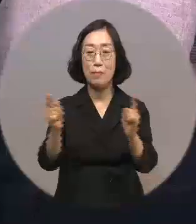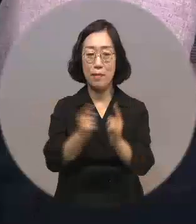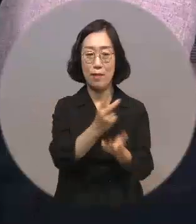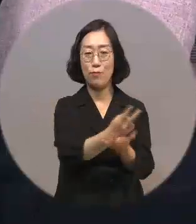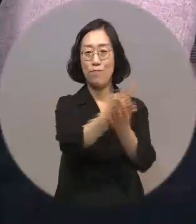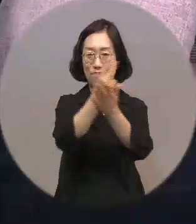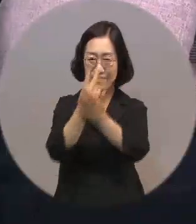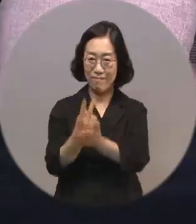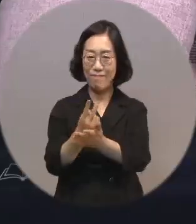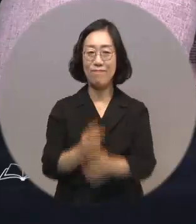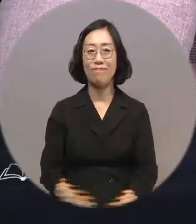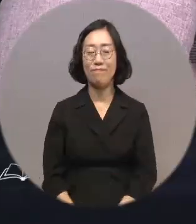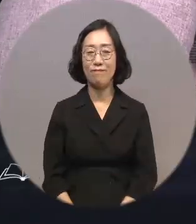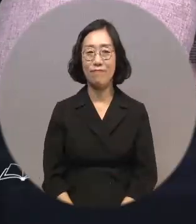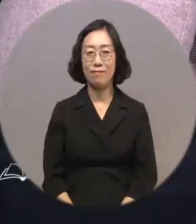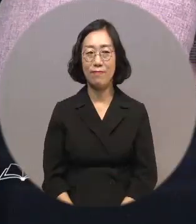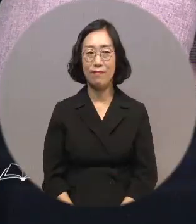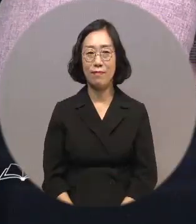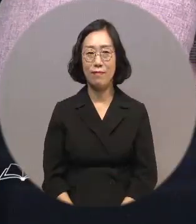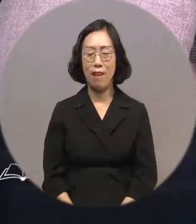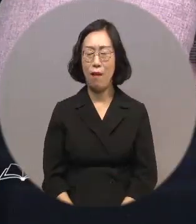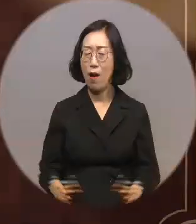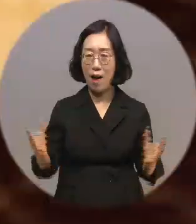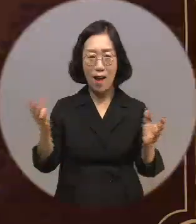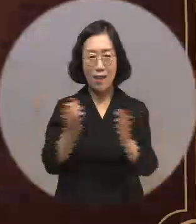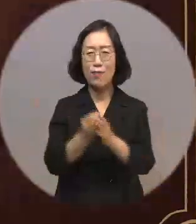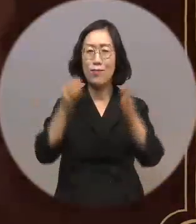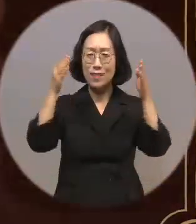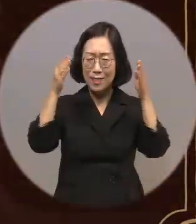네, 안녕하세요. 아주 네. 지난번 빠져들었습니다.